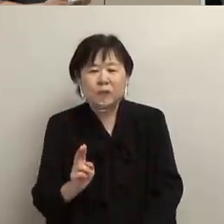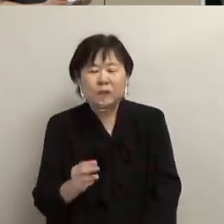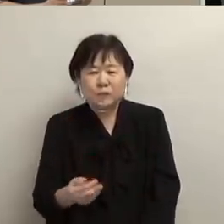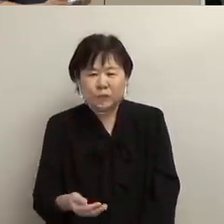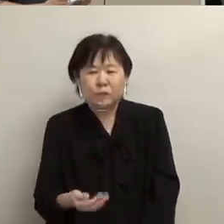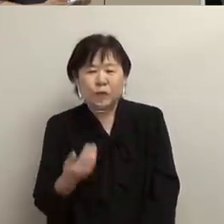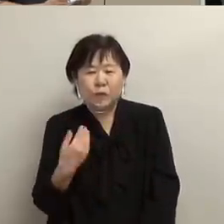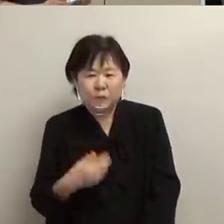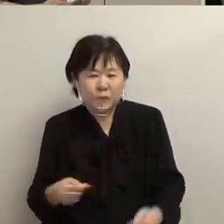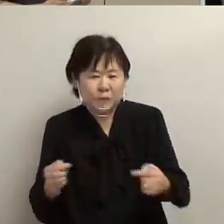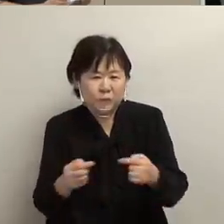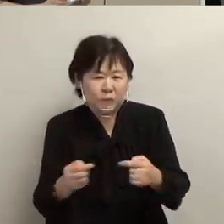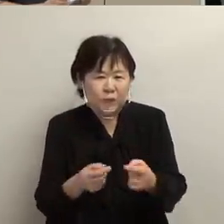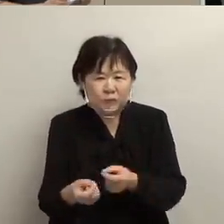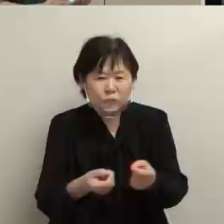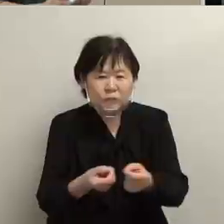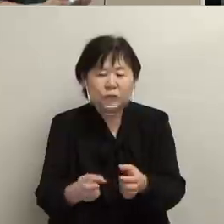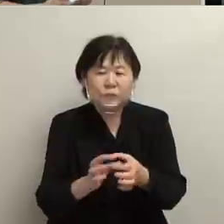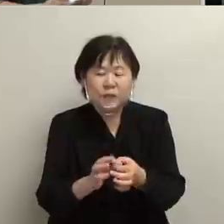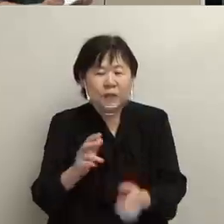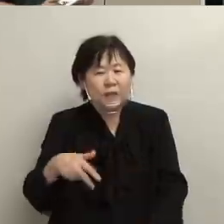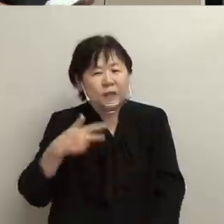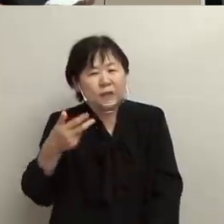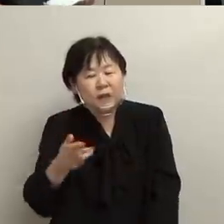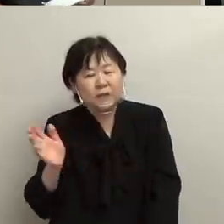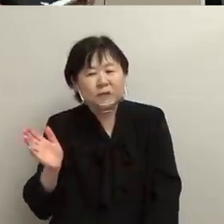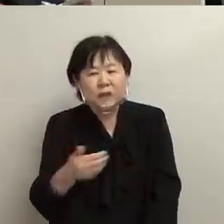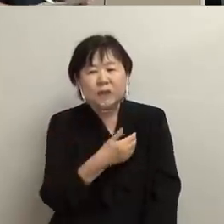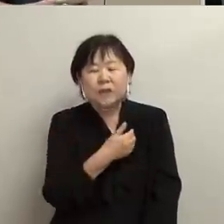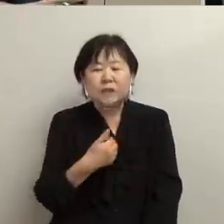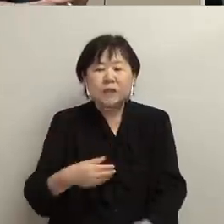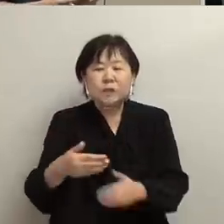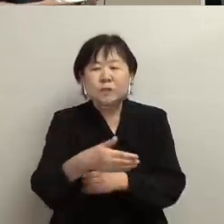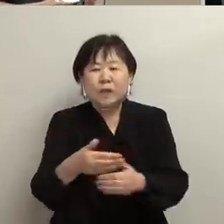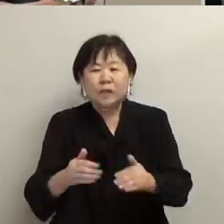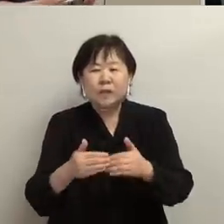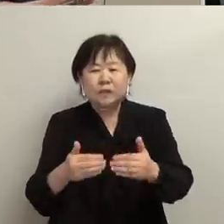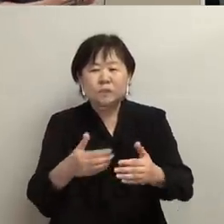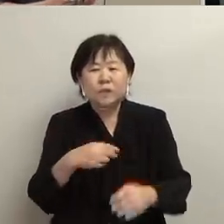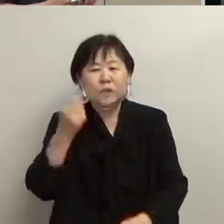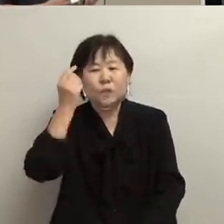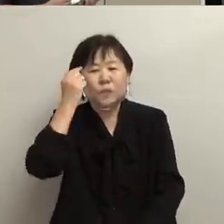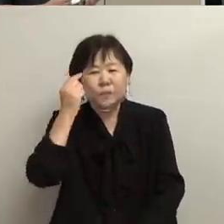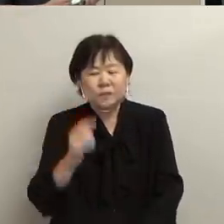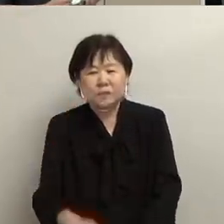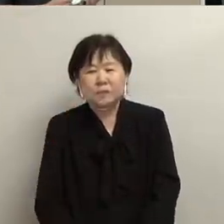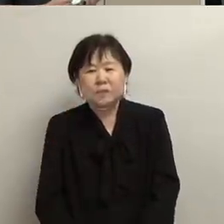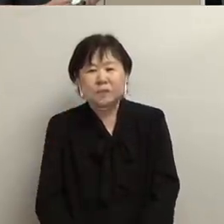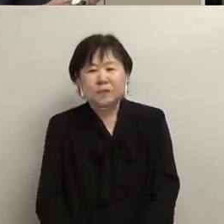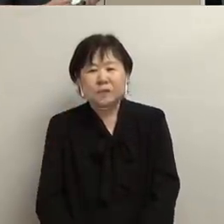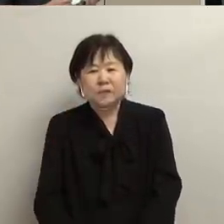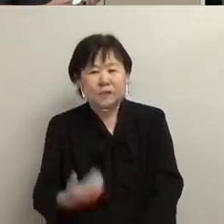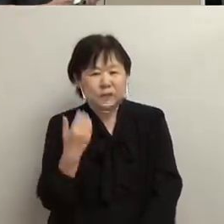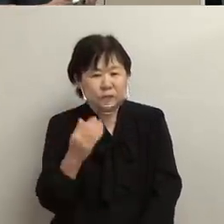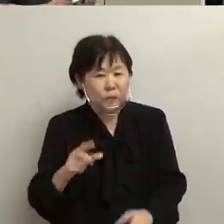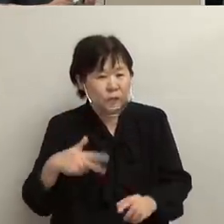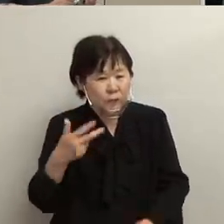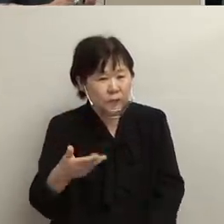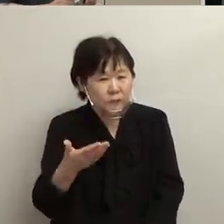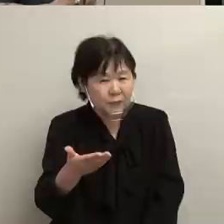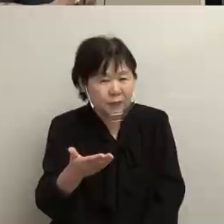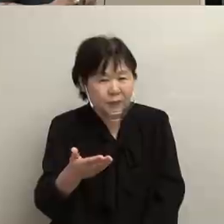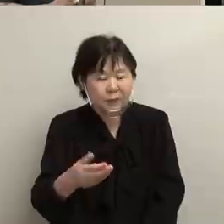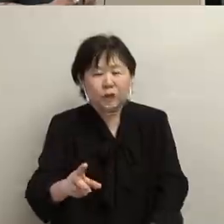で早ければ来週にもですねできる部分から始めさせていただきたいというふうに思っていますら10%ぐらいですか来週